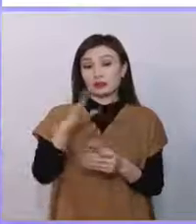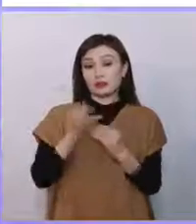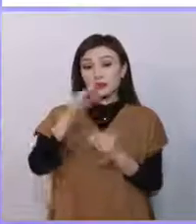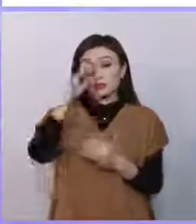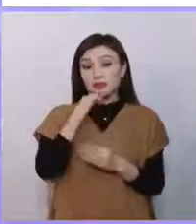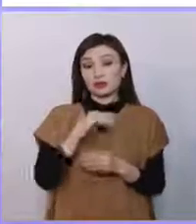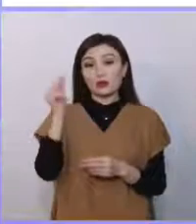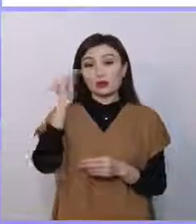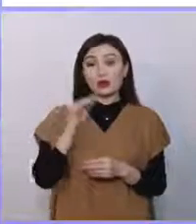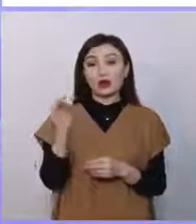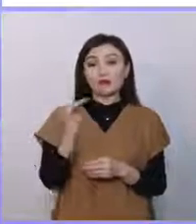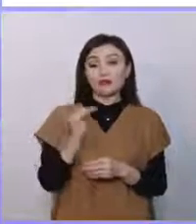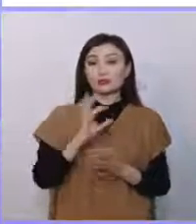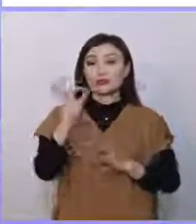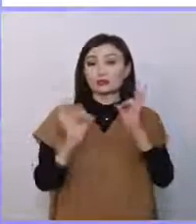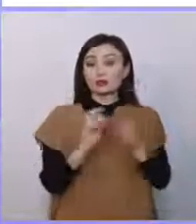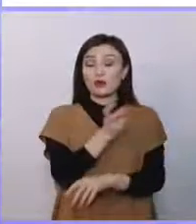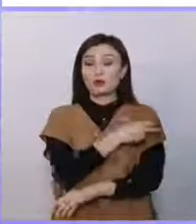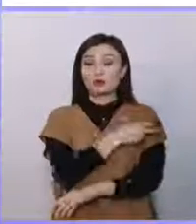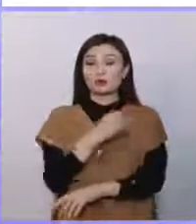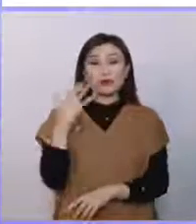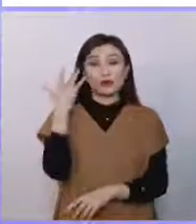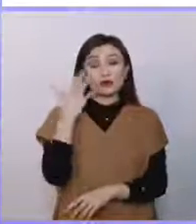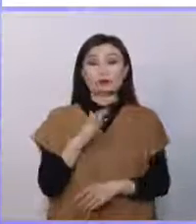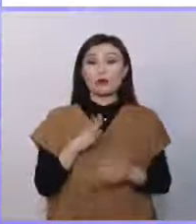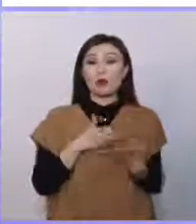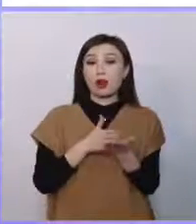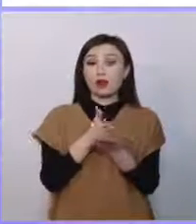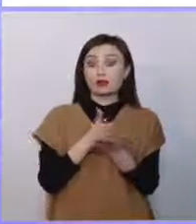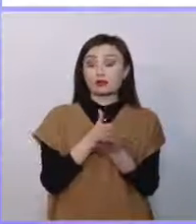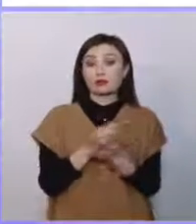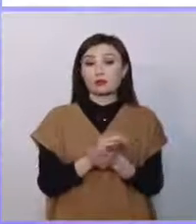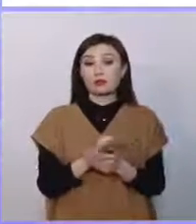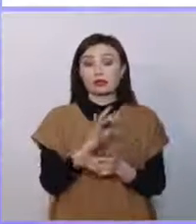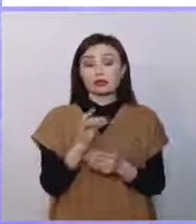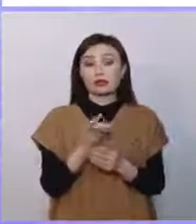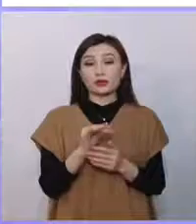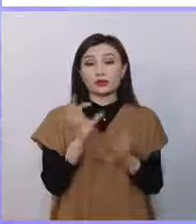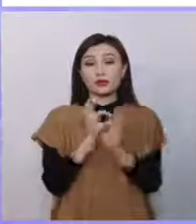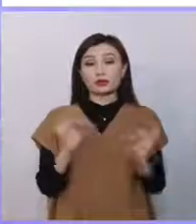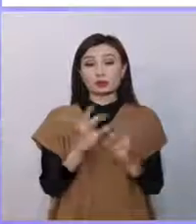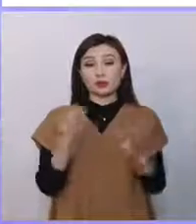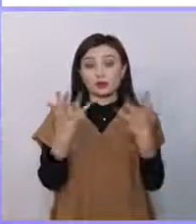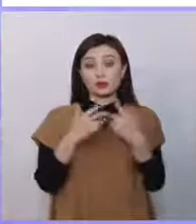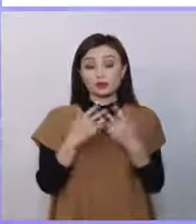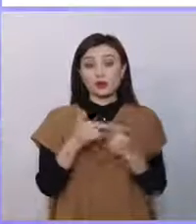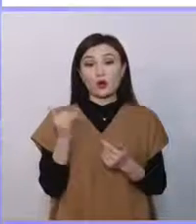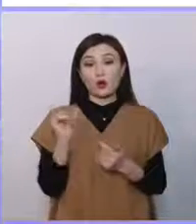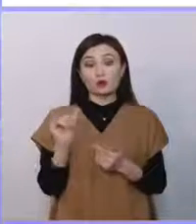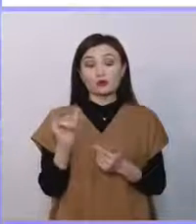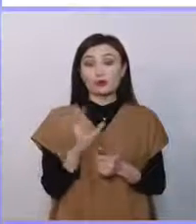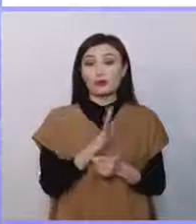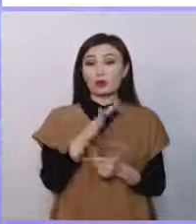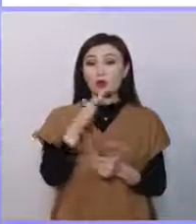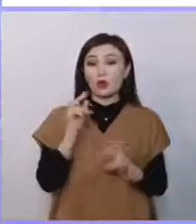физику астрономии в медицину философию политику музыку и математику у пифагора было